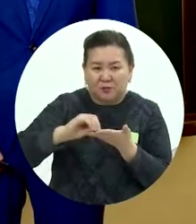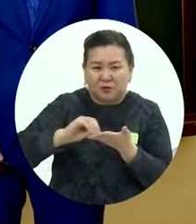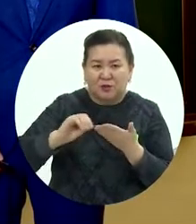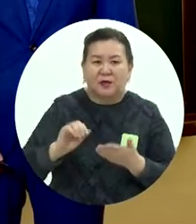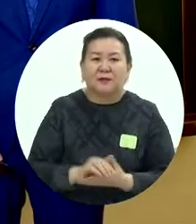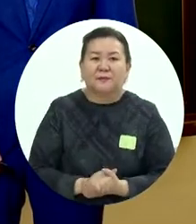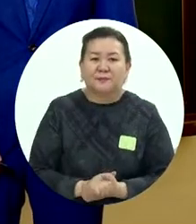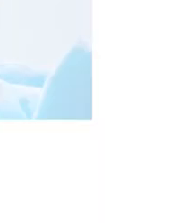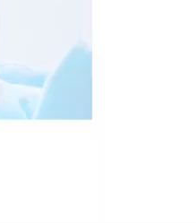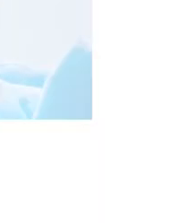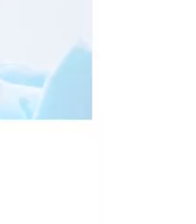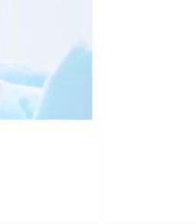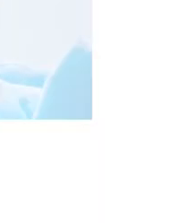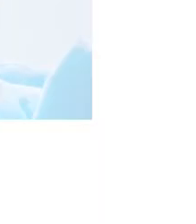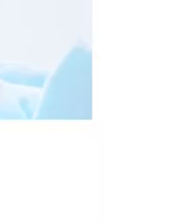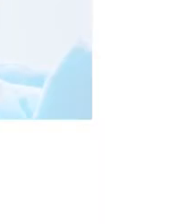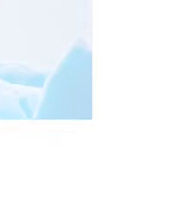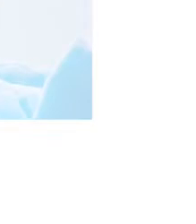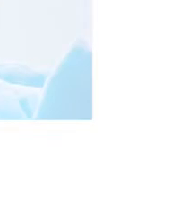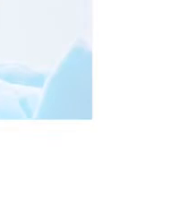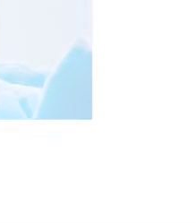бичээрэй хүүхдүүдээ.